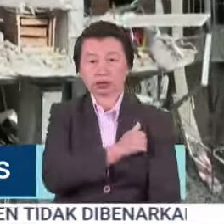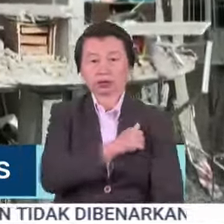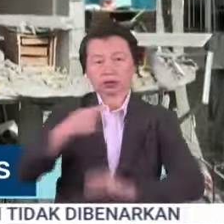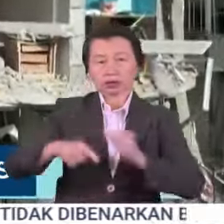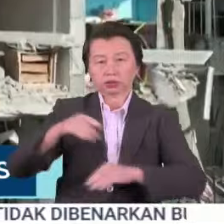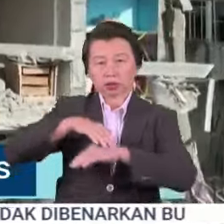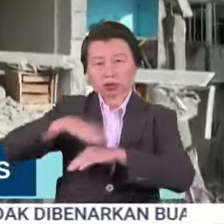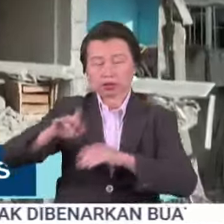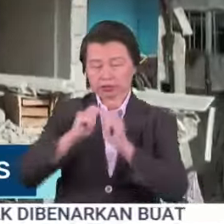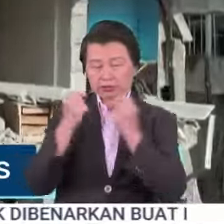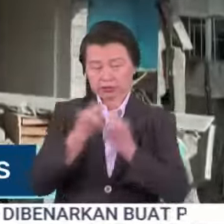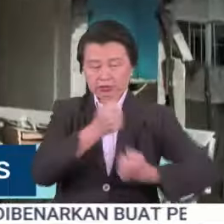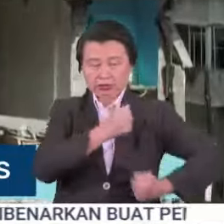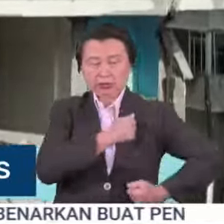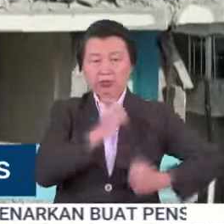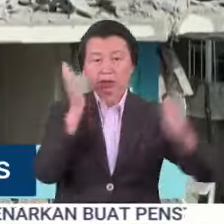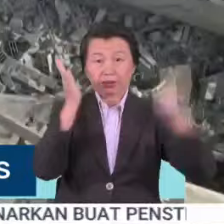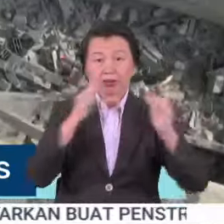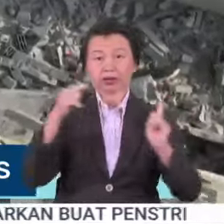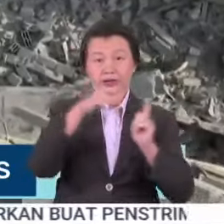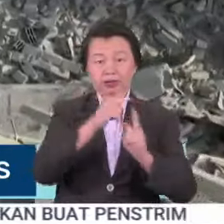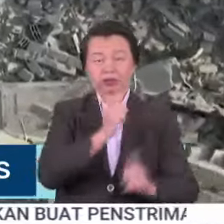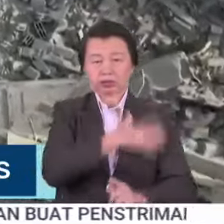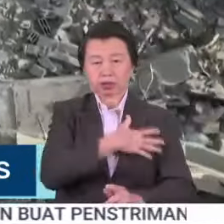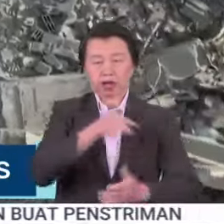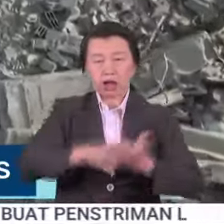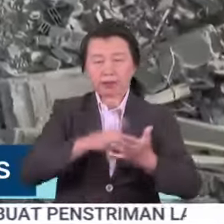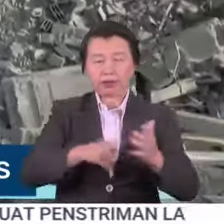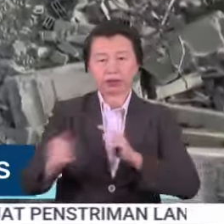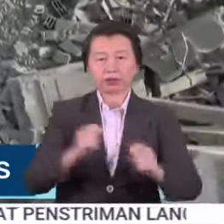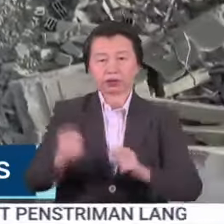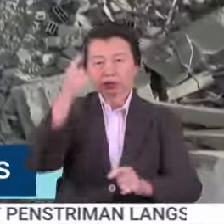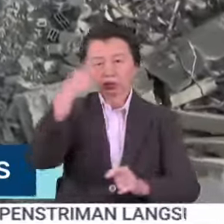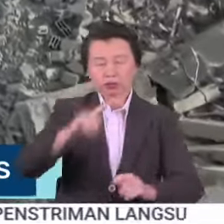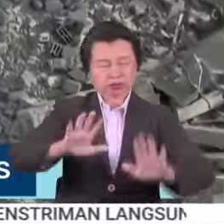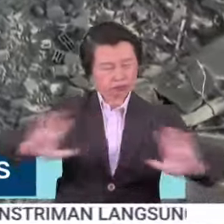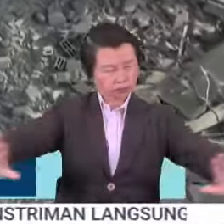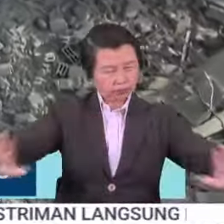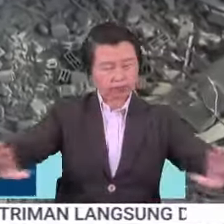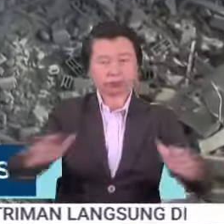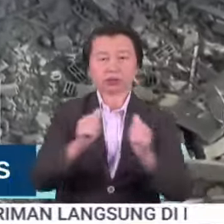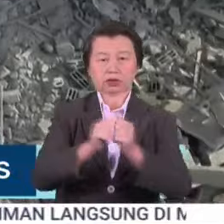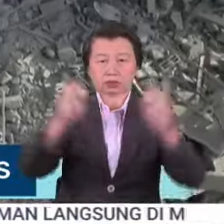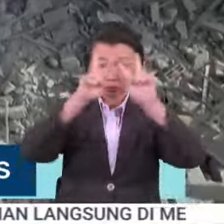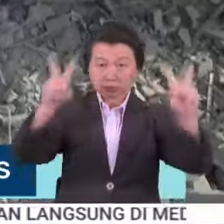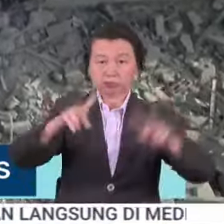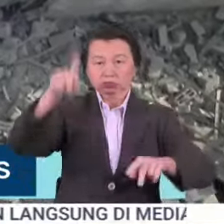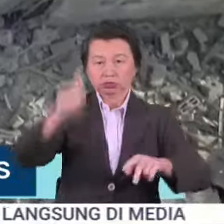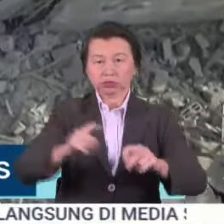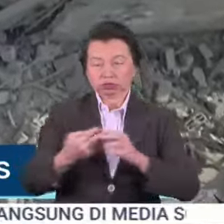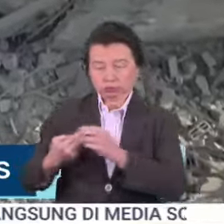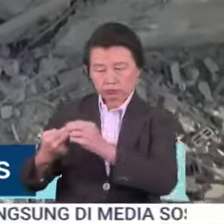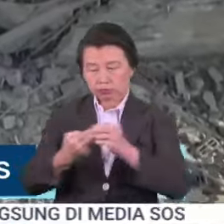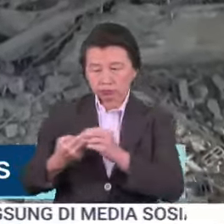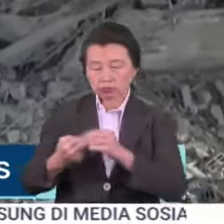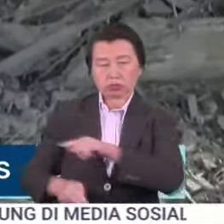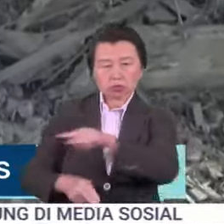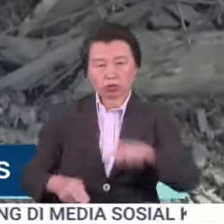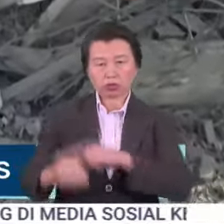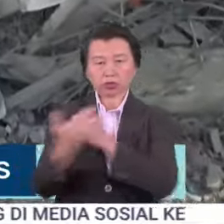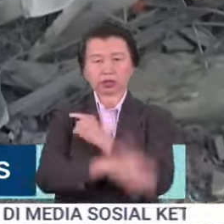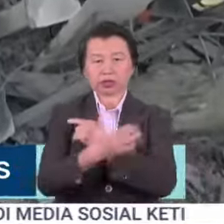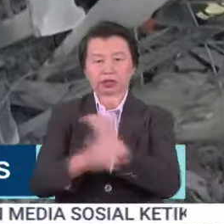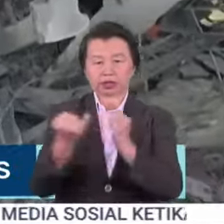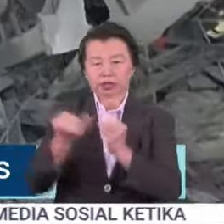berhubung penghantaran pasukan tentera Malaysia ke Palestin. Sebarang tindakan bagi misi pendamai atau keamanan perlu disepakati negara-negara